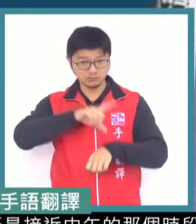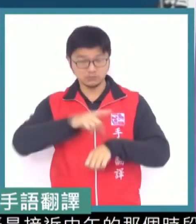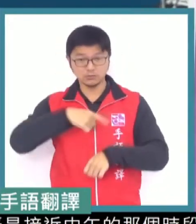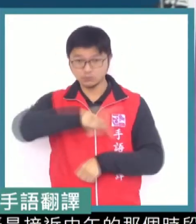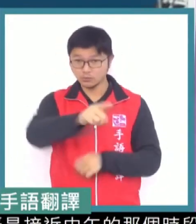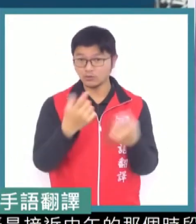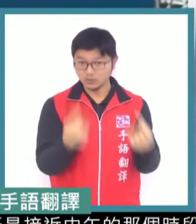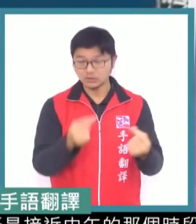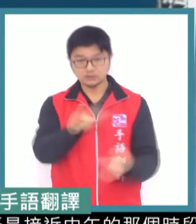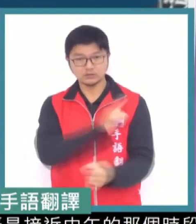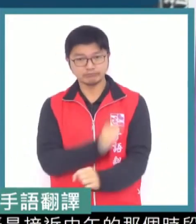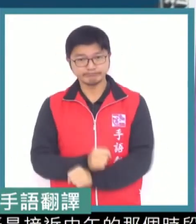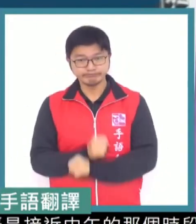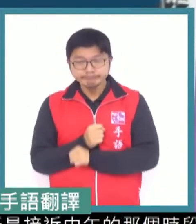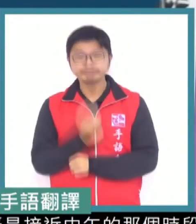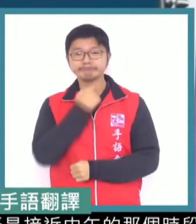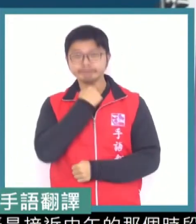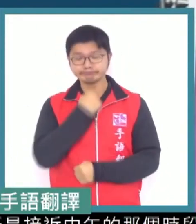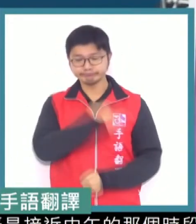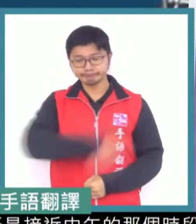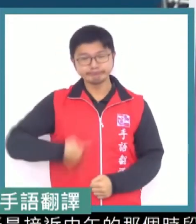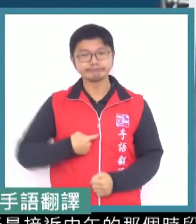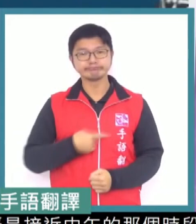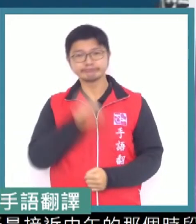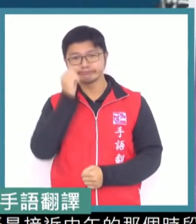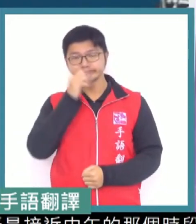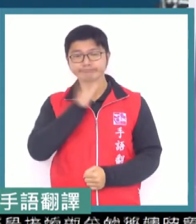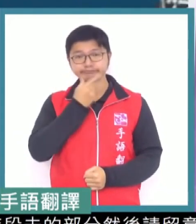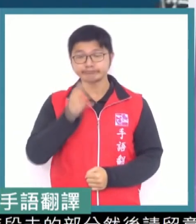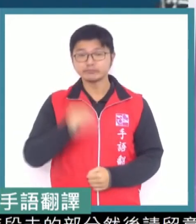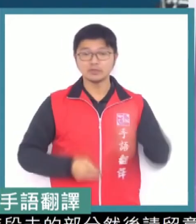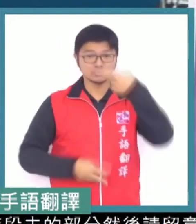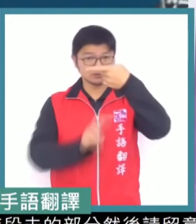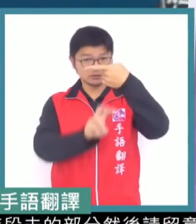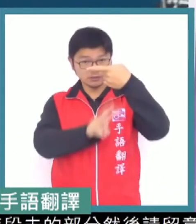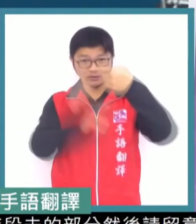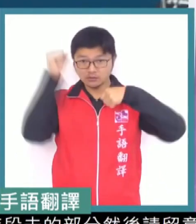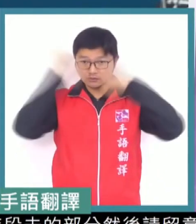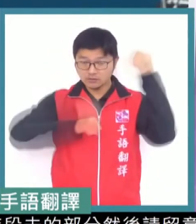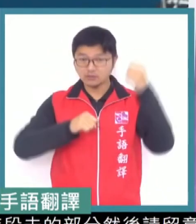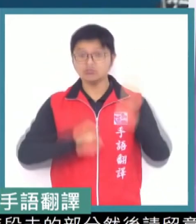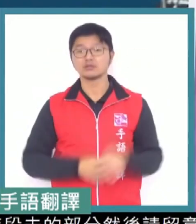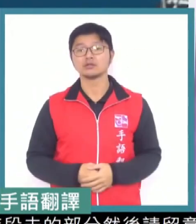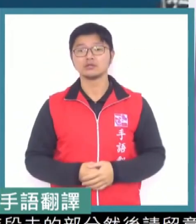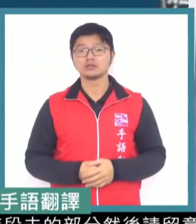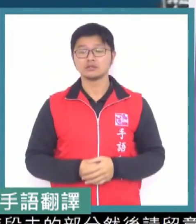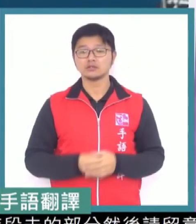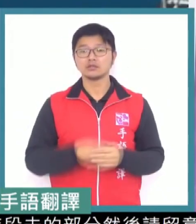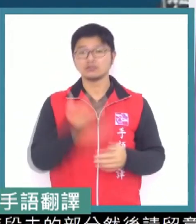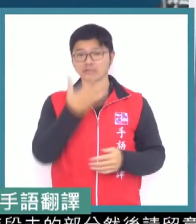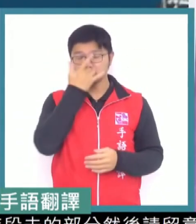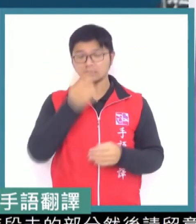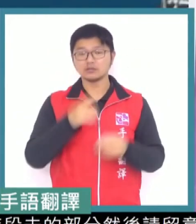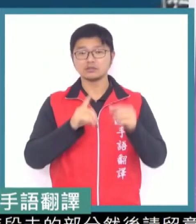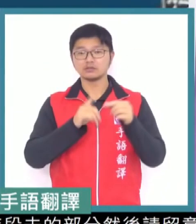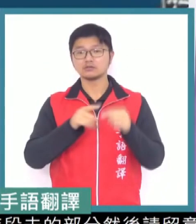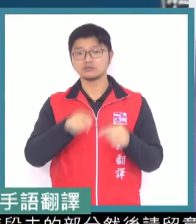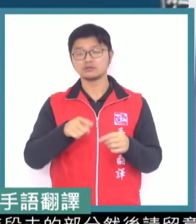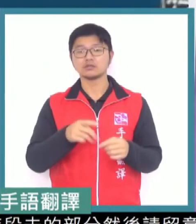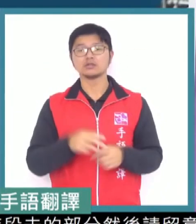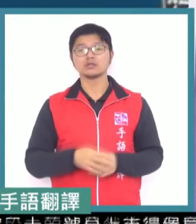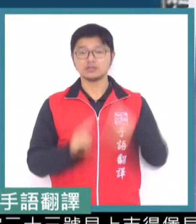部分，请留意一下自我的健康监测。1月23号早上，吉德堡早餐八德松柏店，八德